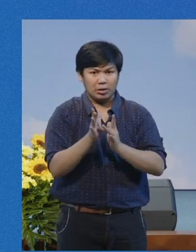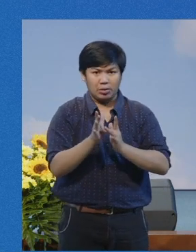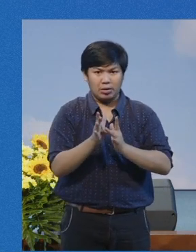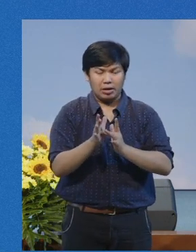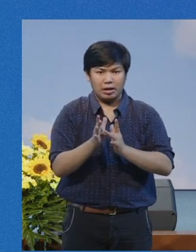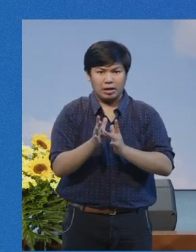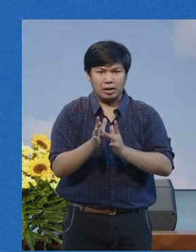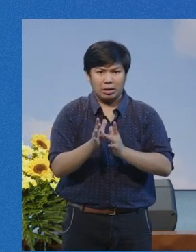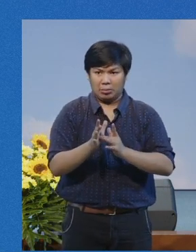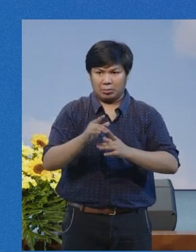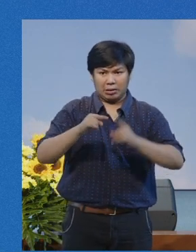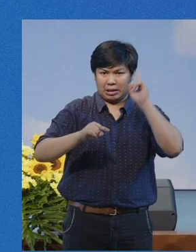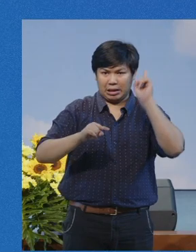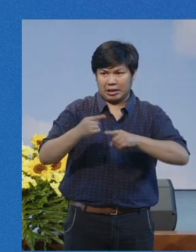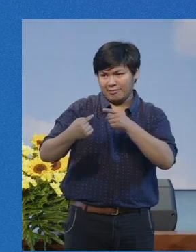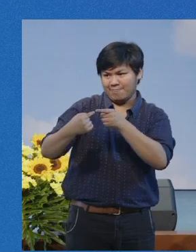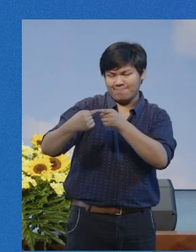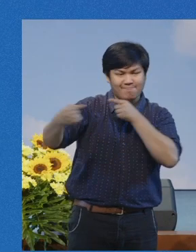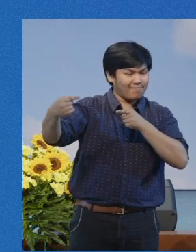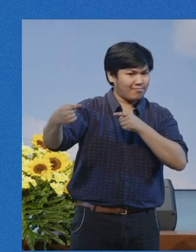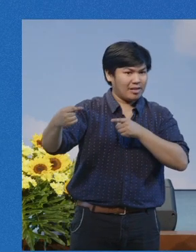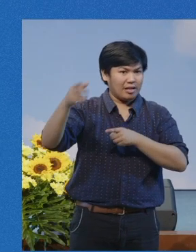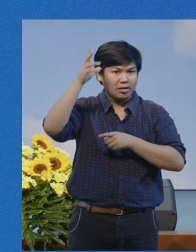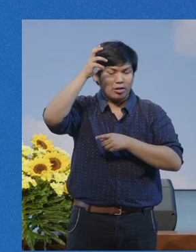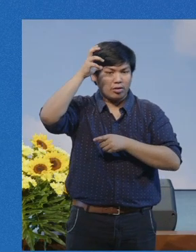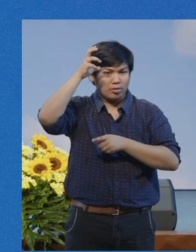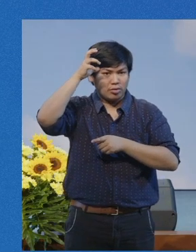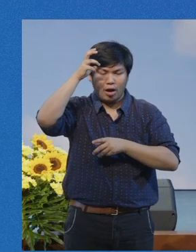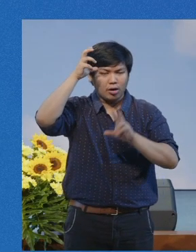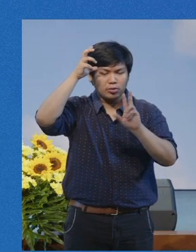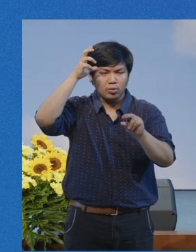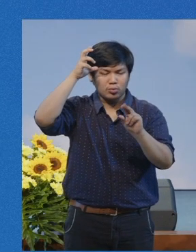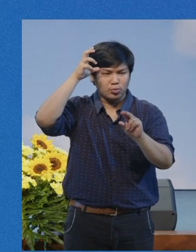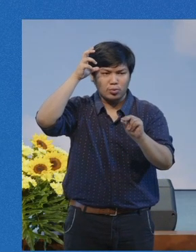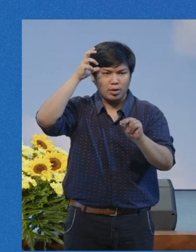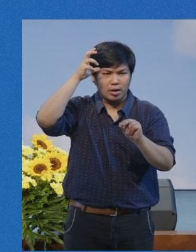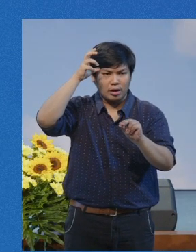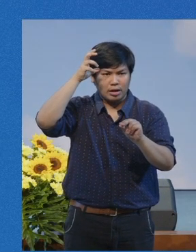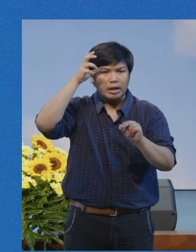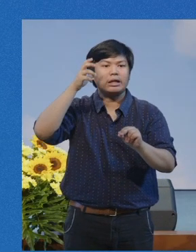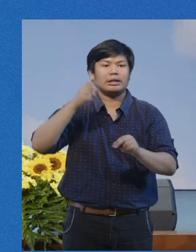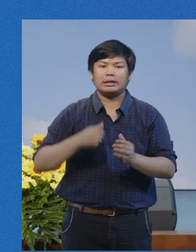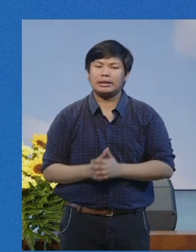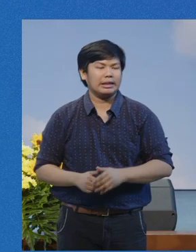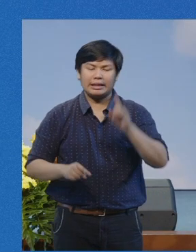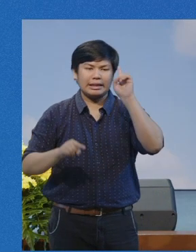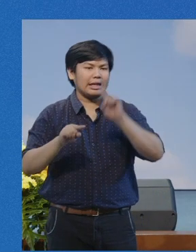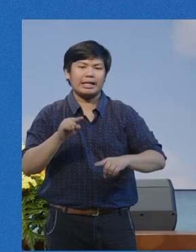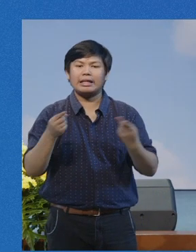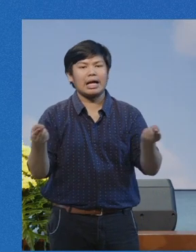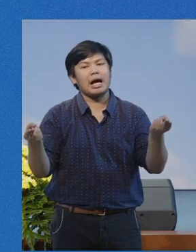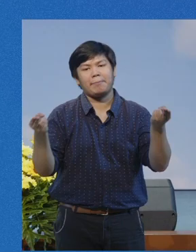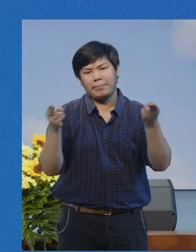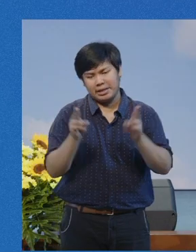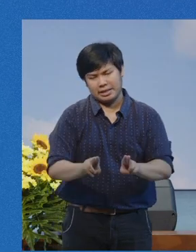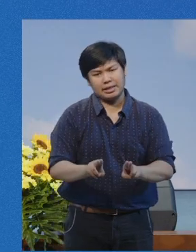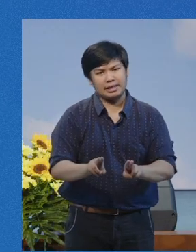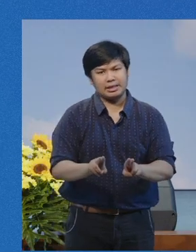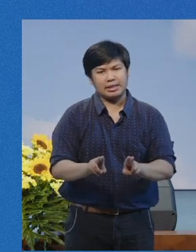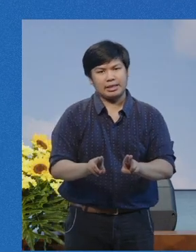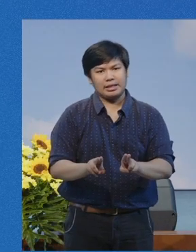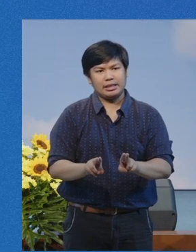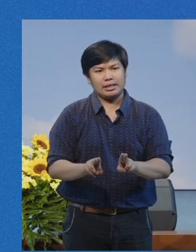kapangyarihang labanan ang espiritong sumanib sa kanya, hindi po maaaring mangyari yan